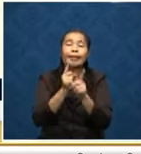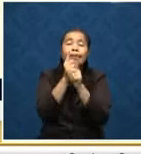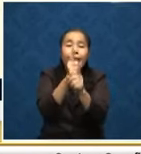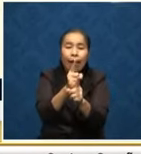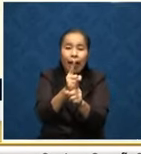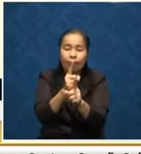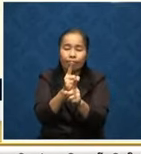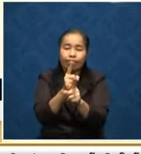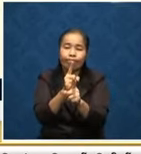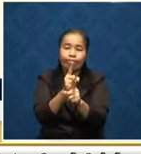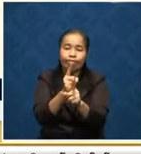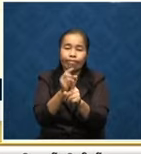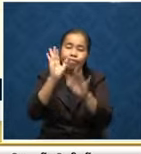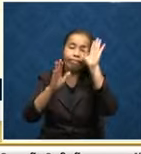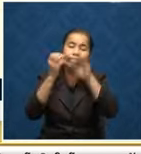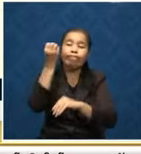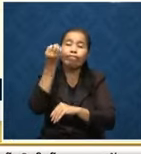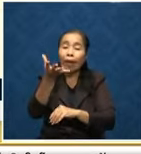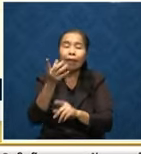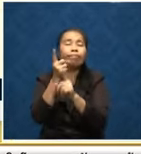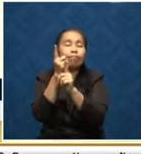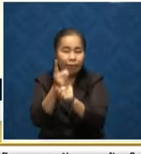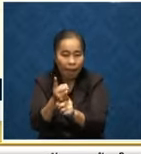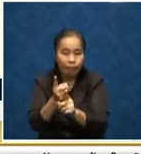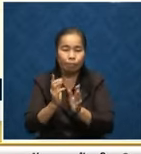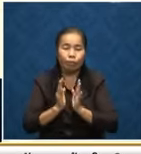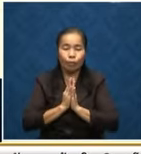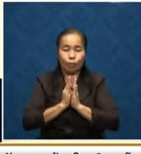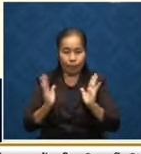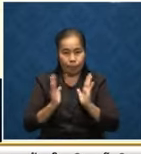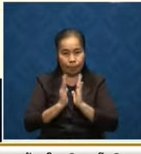ที่ประชุมสภาผู้แทนราษฎรแห่งนี้ขอบคุณครับ